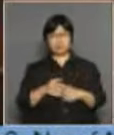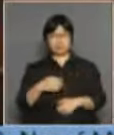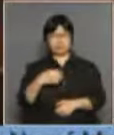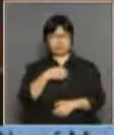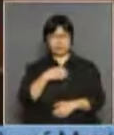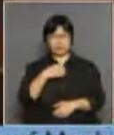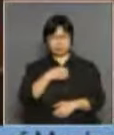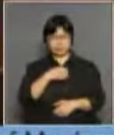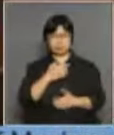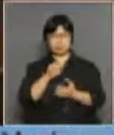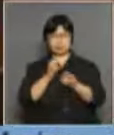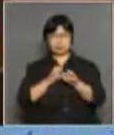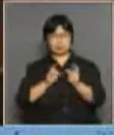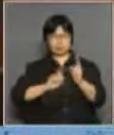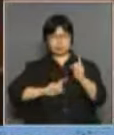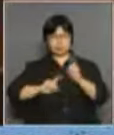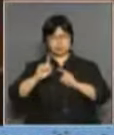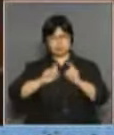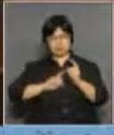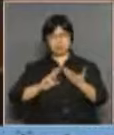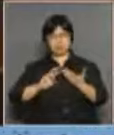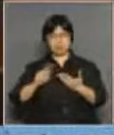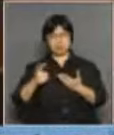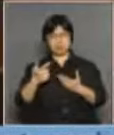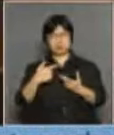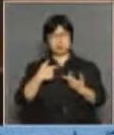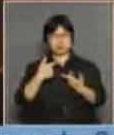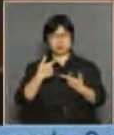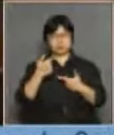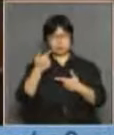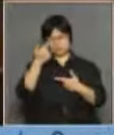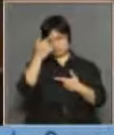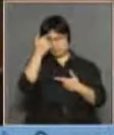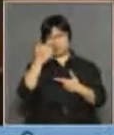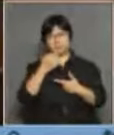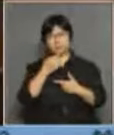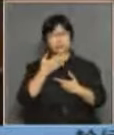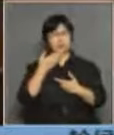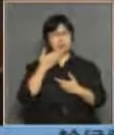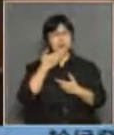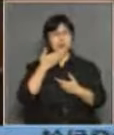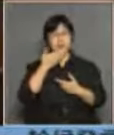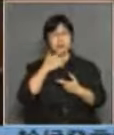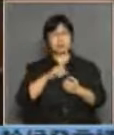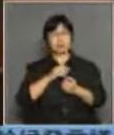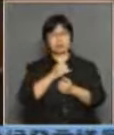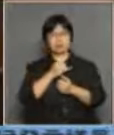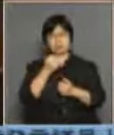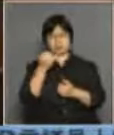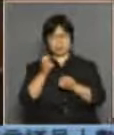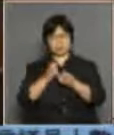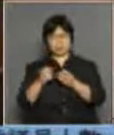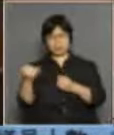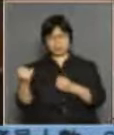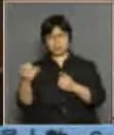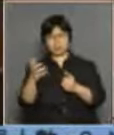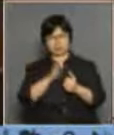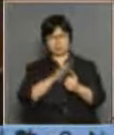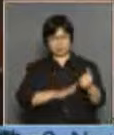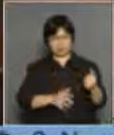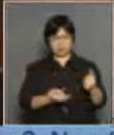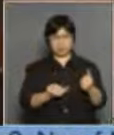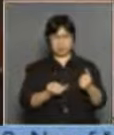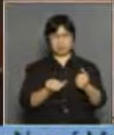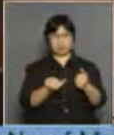擔心資訊自由會令到啲心智未成熟嘅青少年受到不良資訊嘅影響